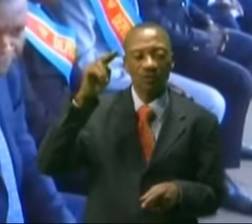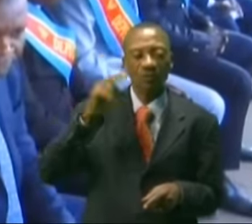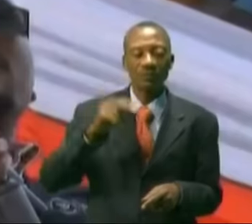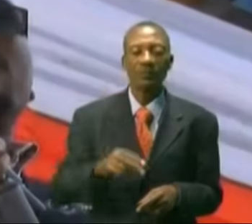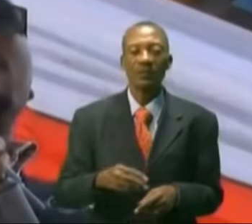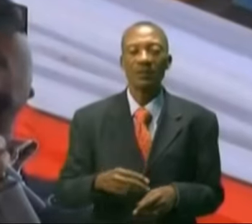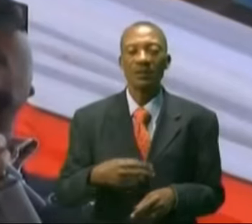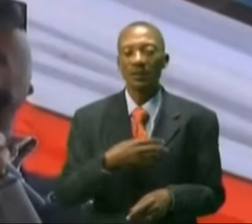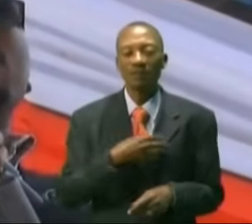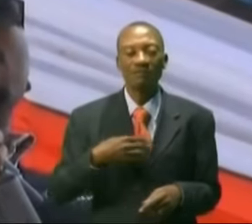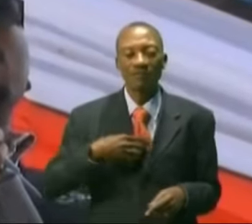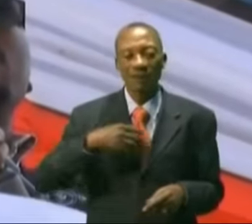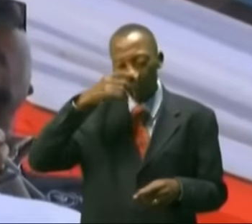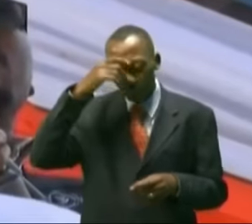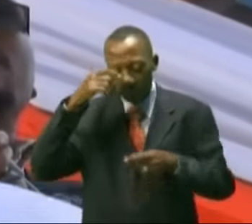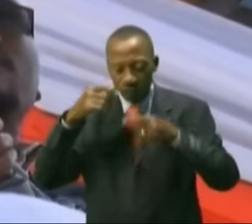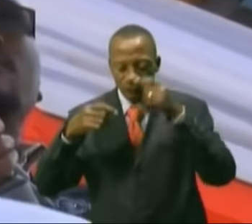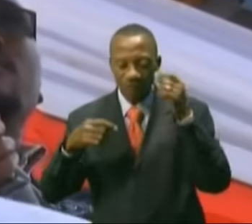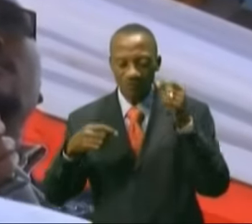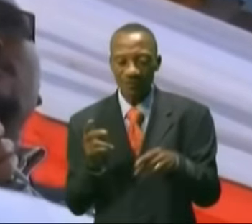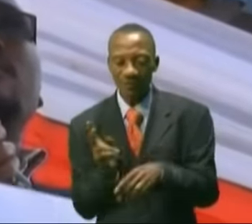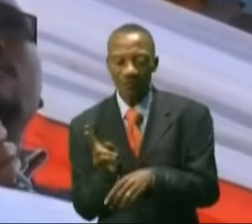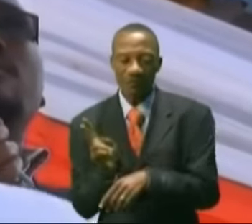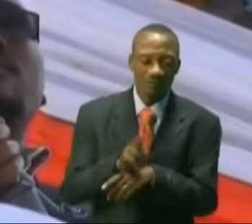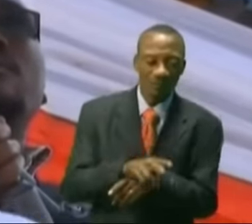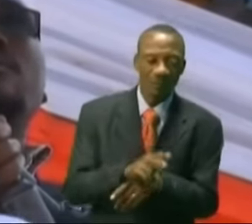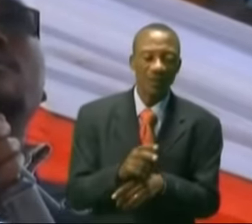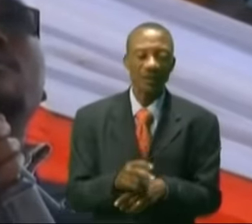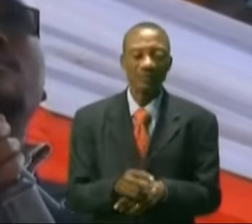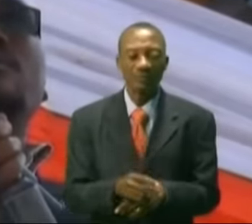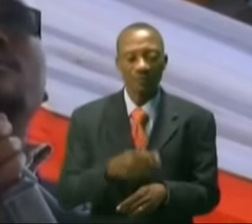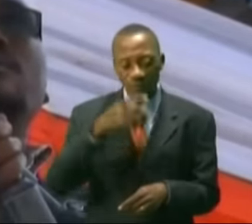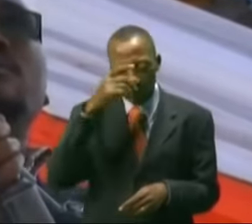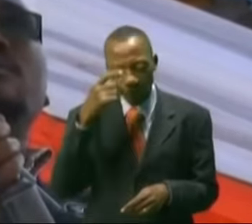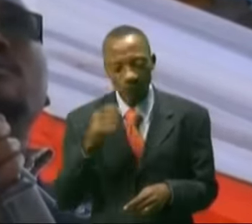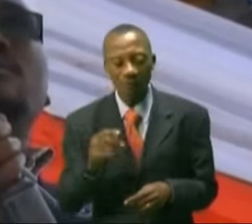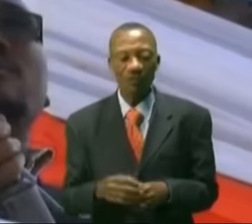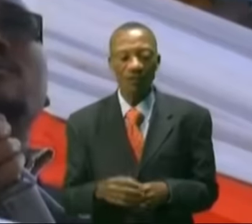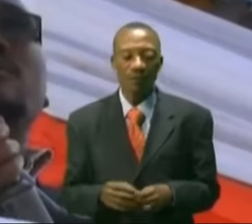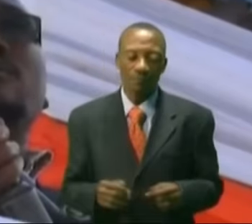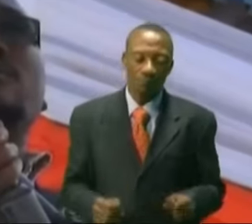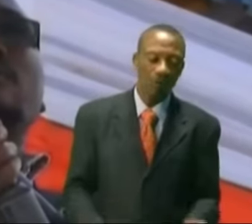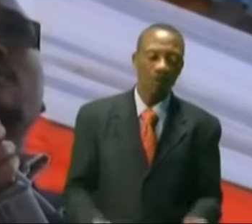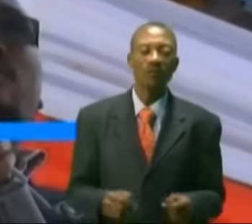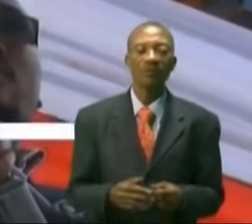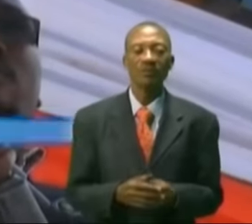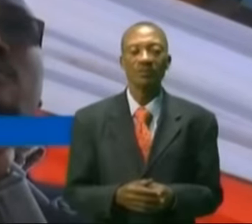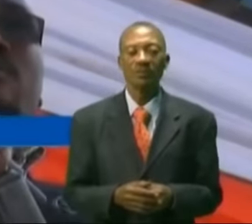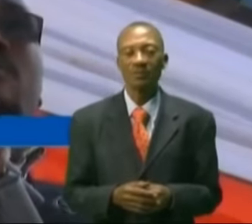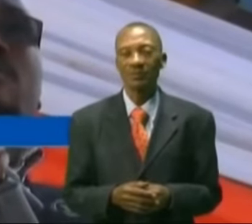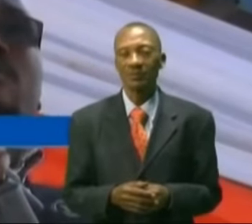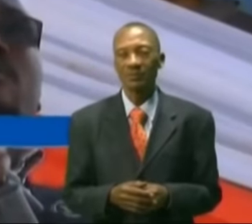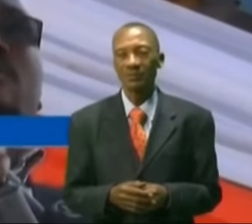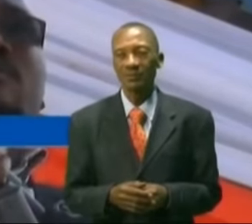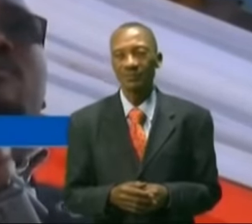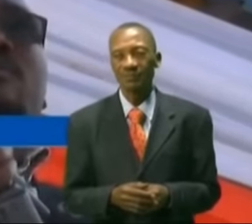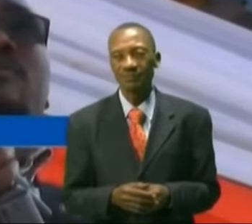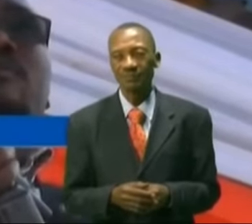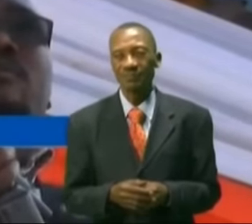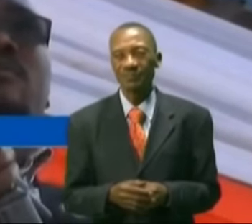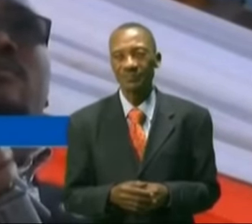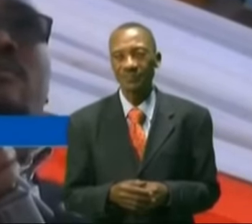tuées, sont violentées. Mais malgré ces supplices, vous êtes demeurées fortes,